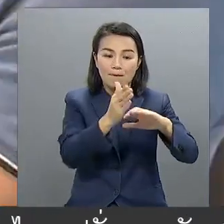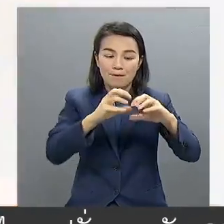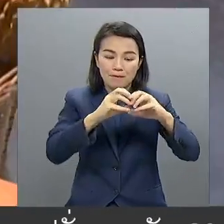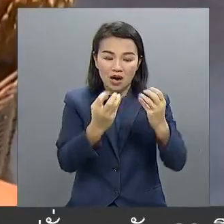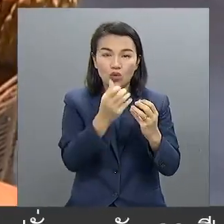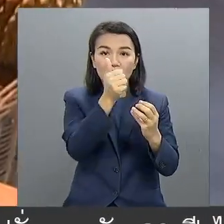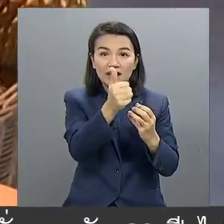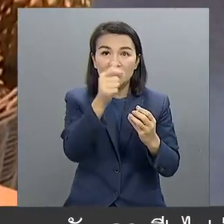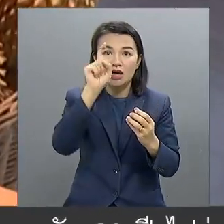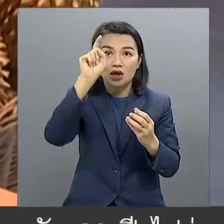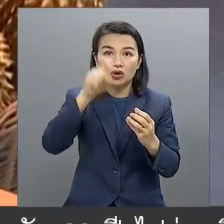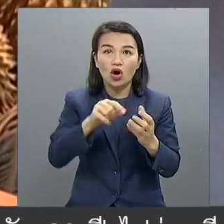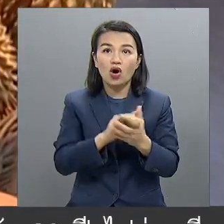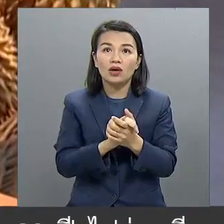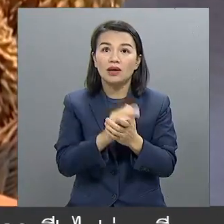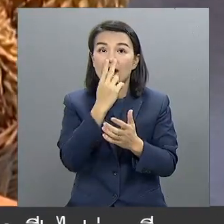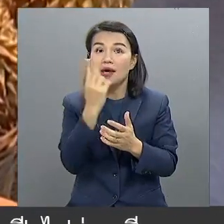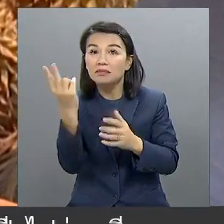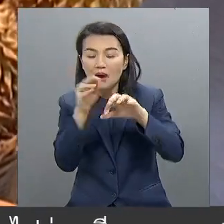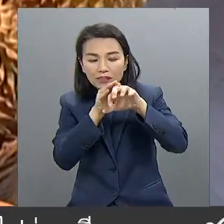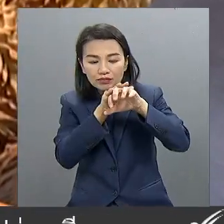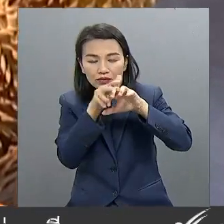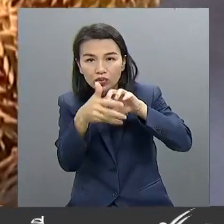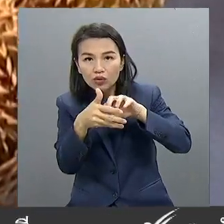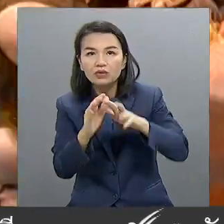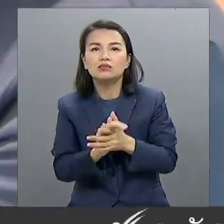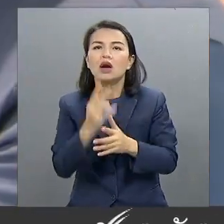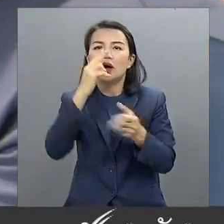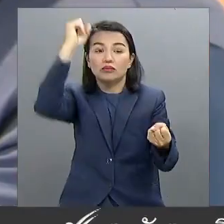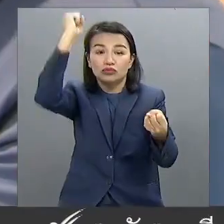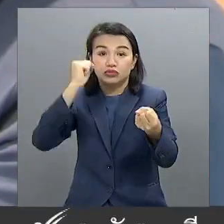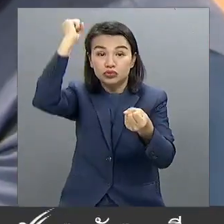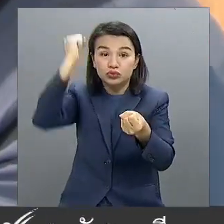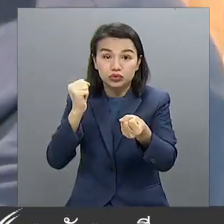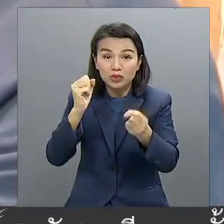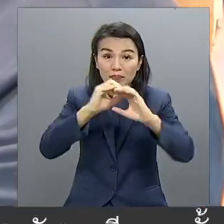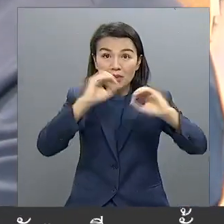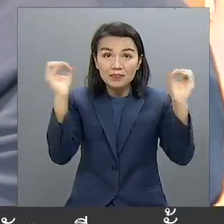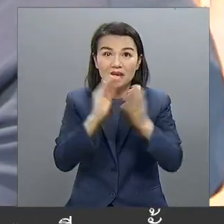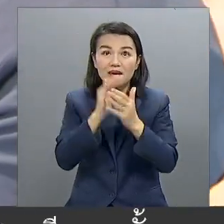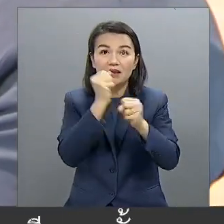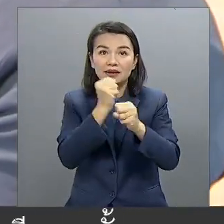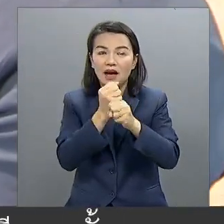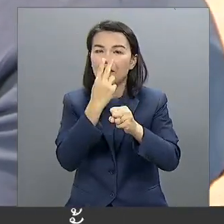คุธที่มี กัเห็ได้ reload เลยว่าเรoshingไมใช้เข Anขมีแรงไแลจะมีเมั